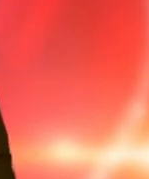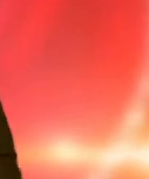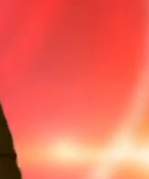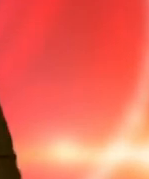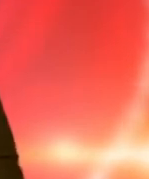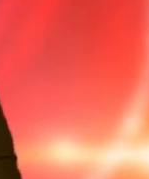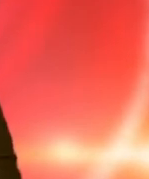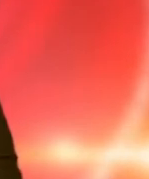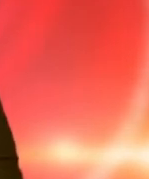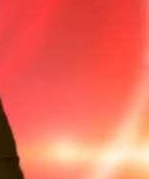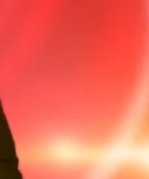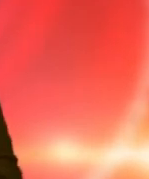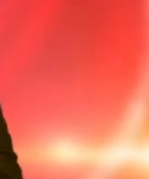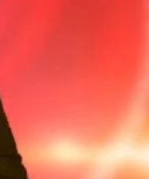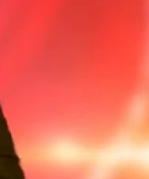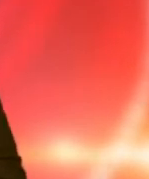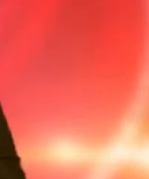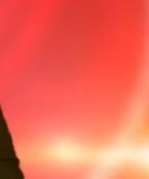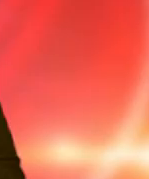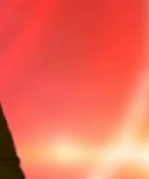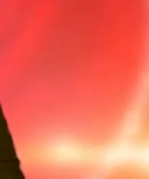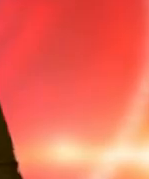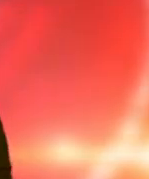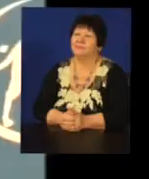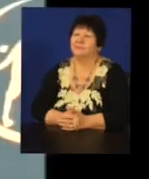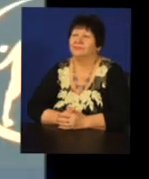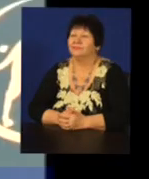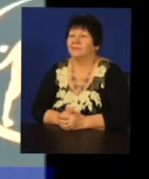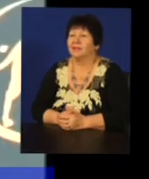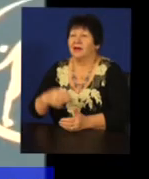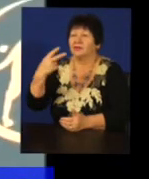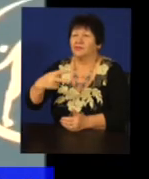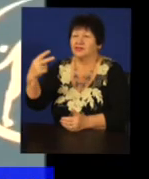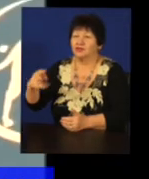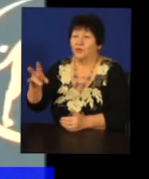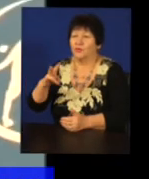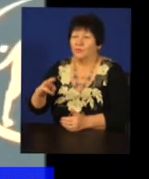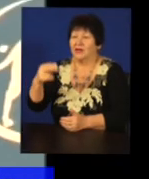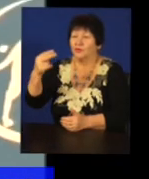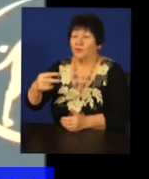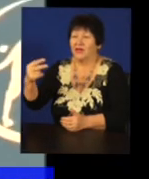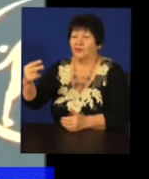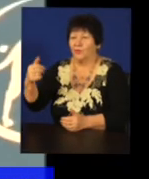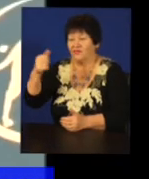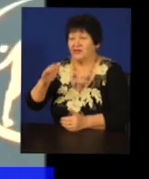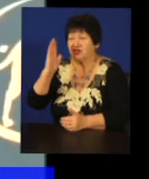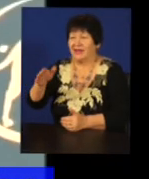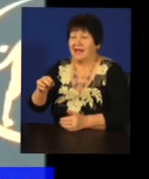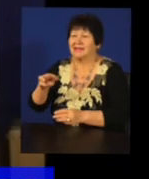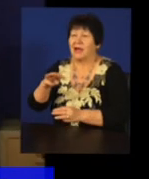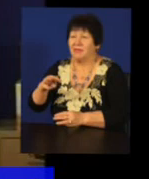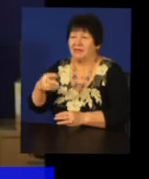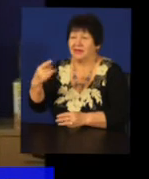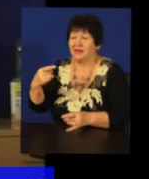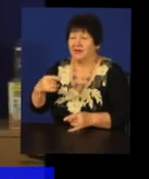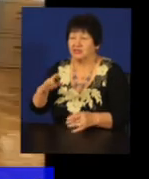Achiruș din satul Carabietovca, raionul Basarabeasca. La 22 noiembrie 2020, în direct la Media TV